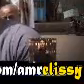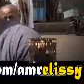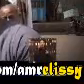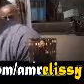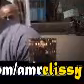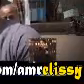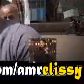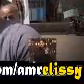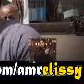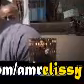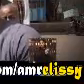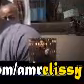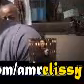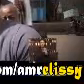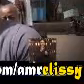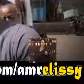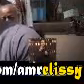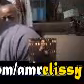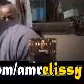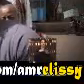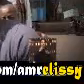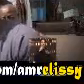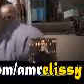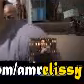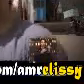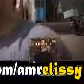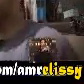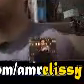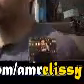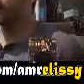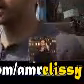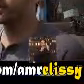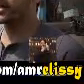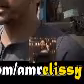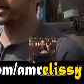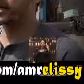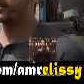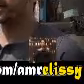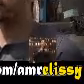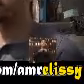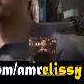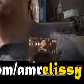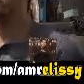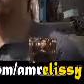الوضع. سيادتك الوحدة الصحية فيها